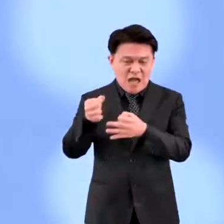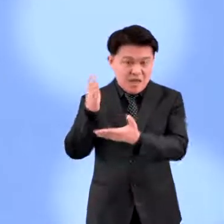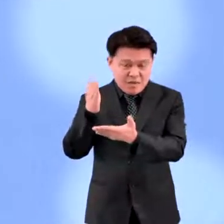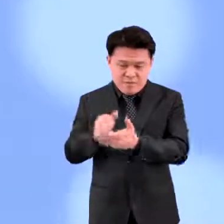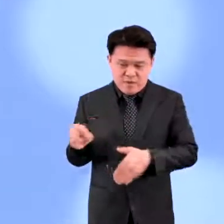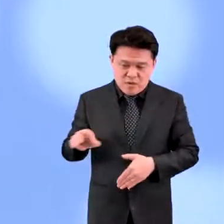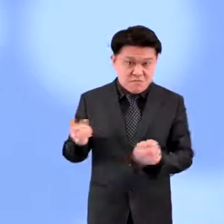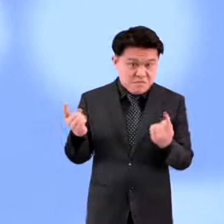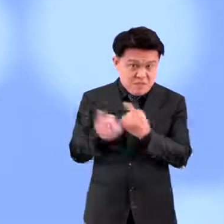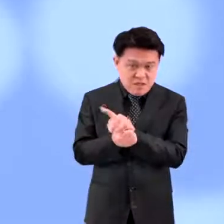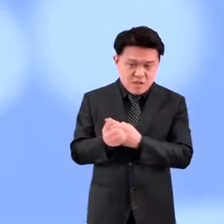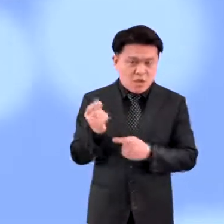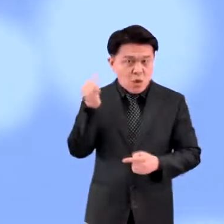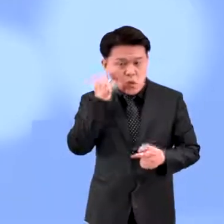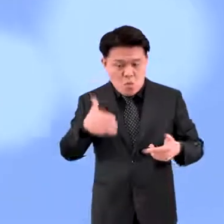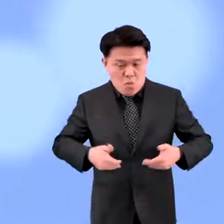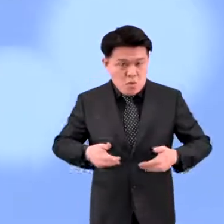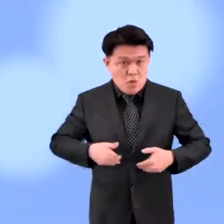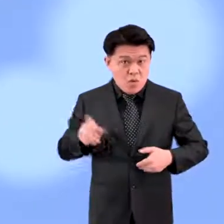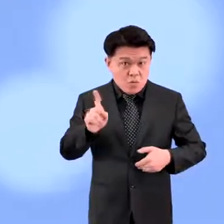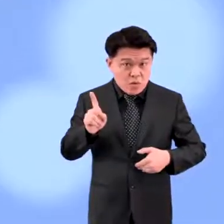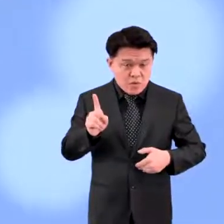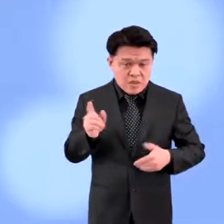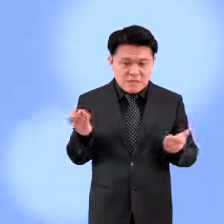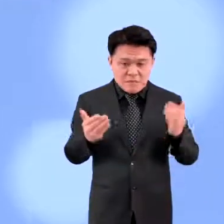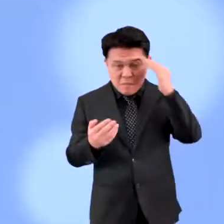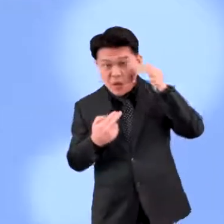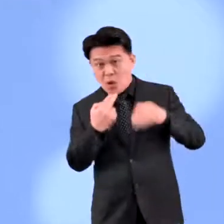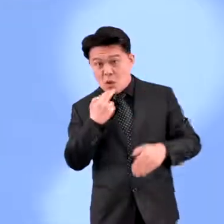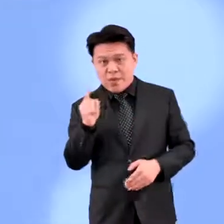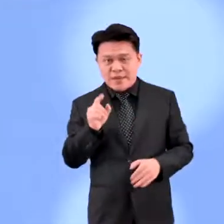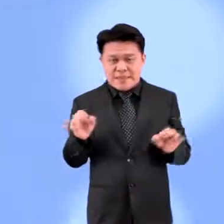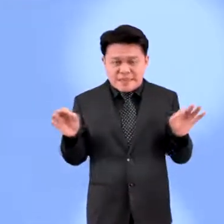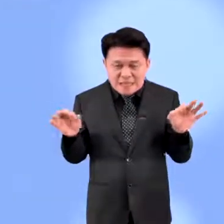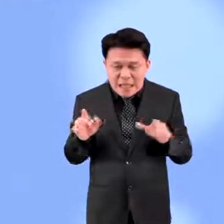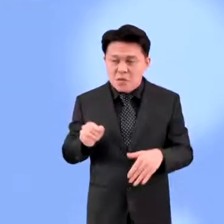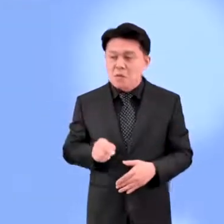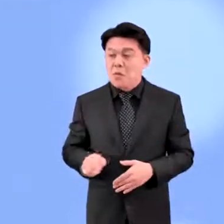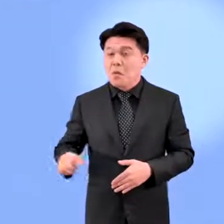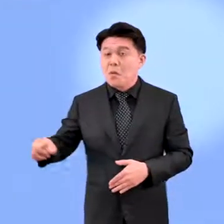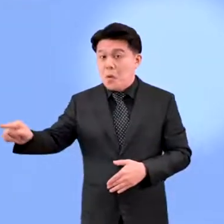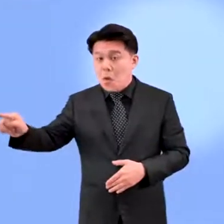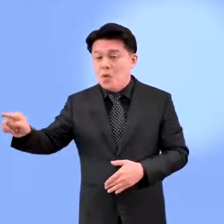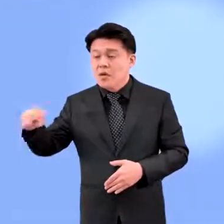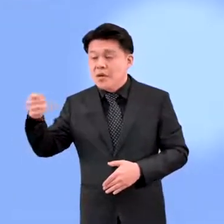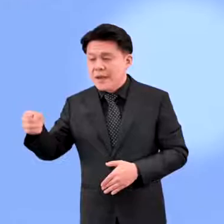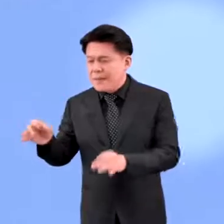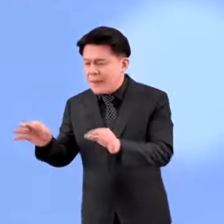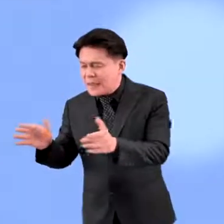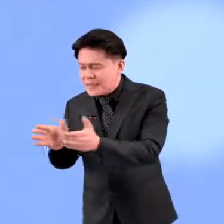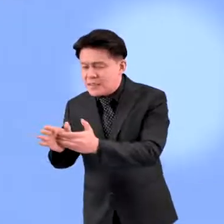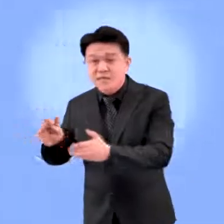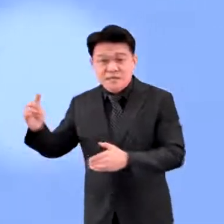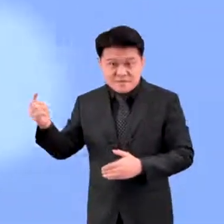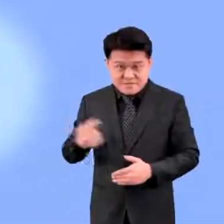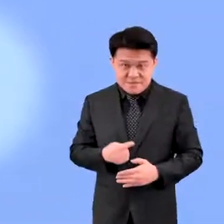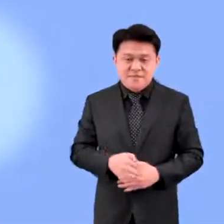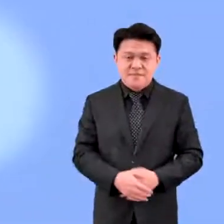하고 꼭 통화를 해야 할 일이 생긴다면 일에 방해가 되지 않는 범위 내에서 짧게